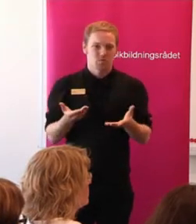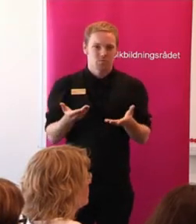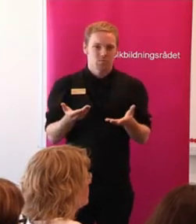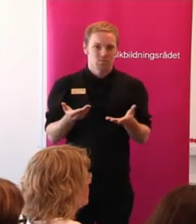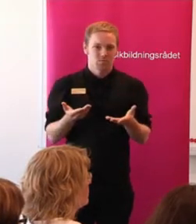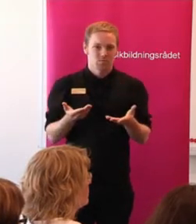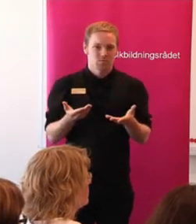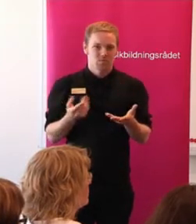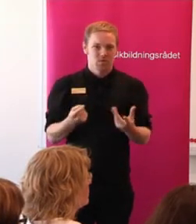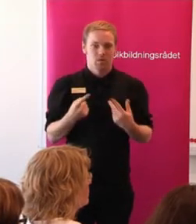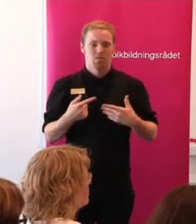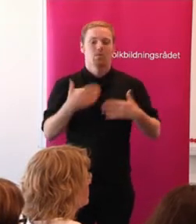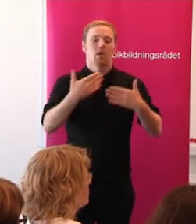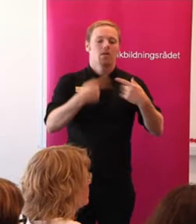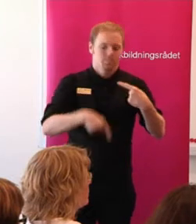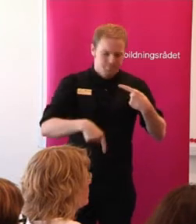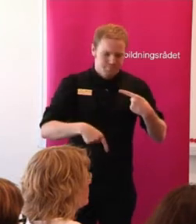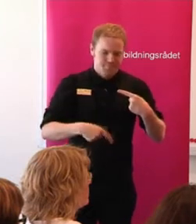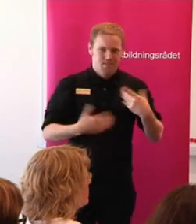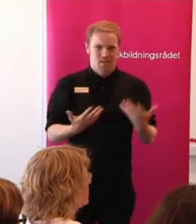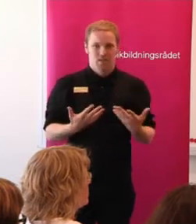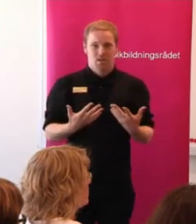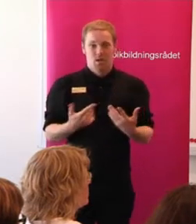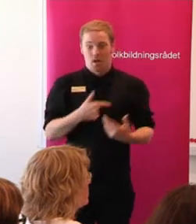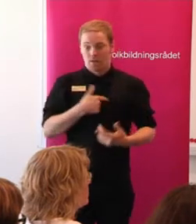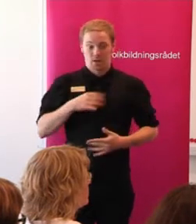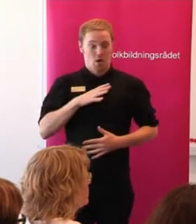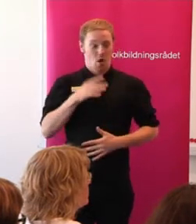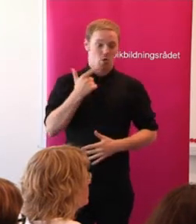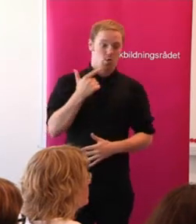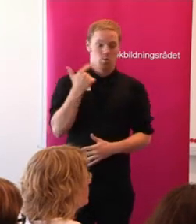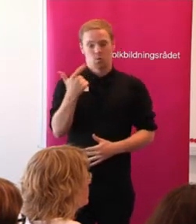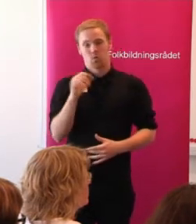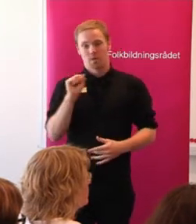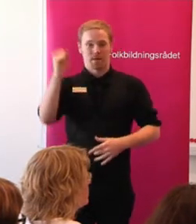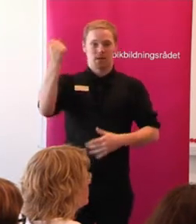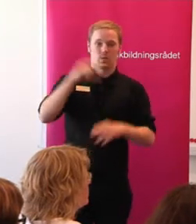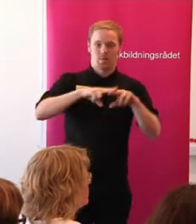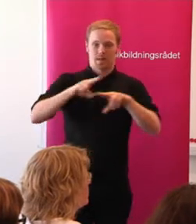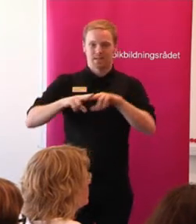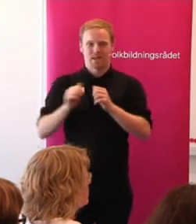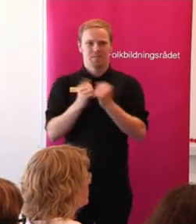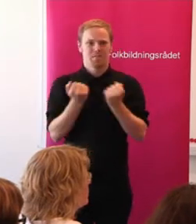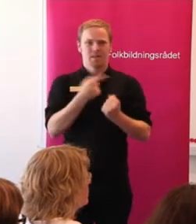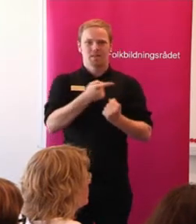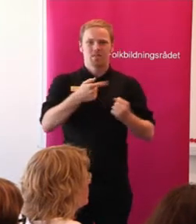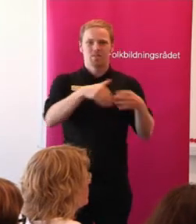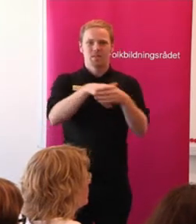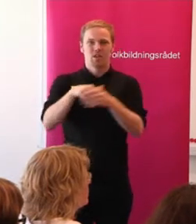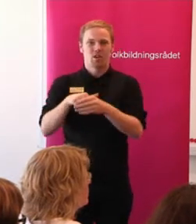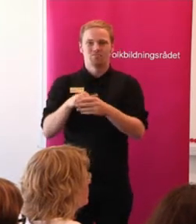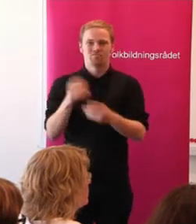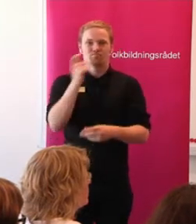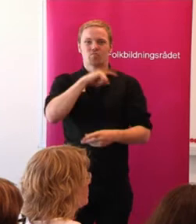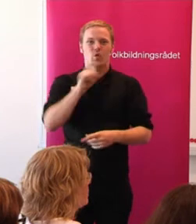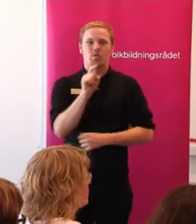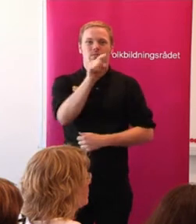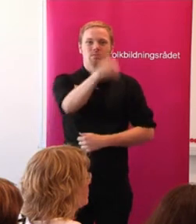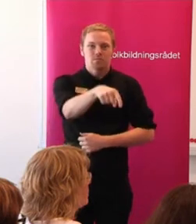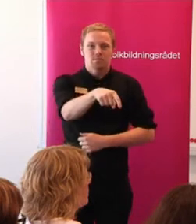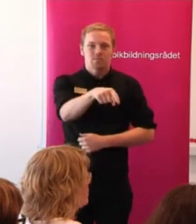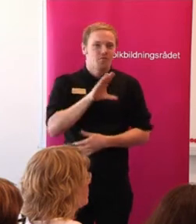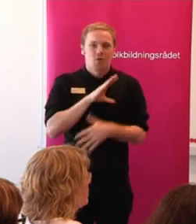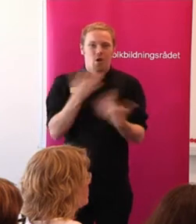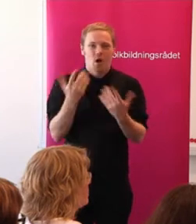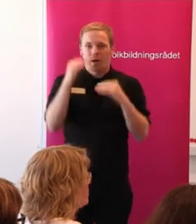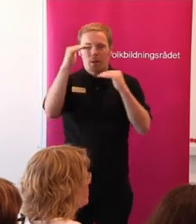alla. Jag menar, vi kan få 7100 miljoner platser om man sen inte har råd att ta sig till folkhögskolan som